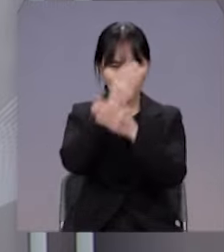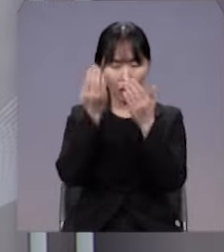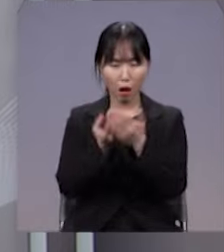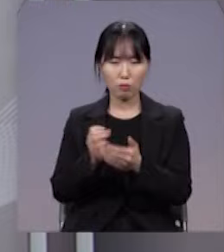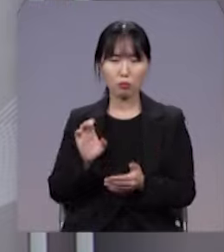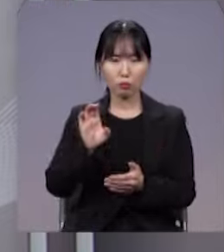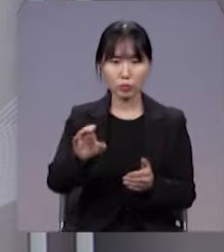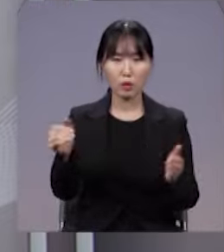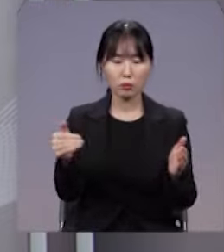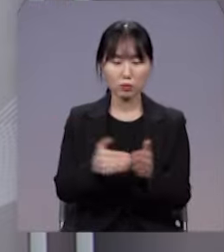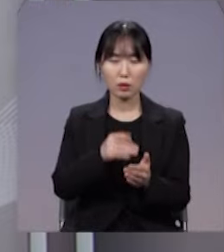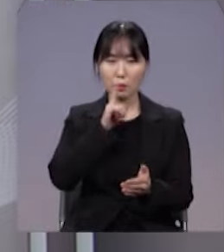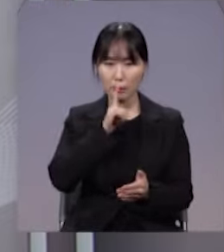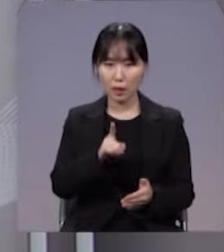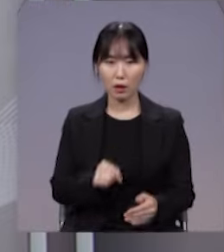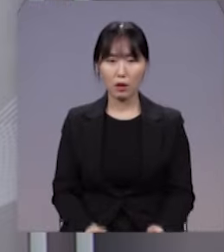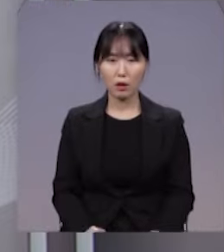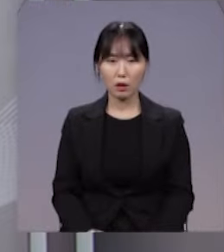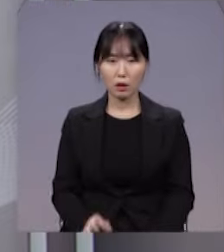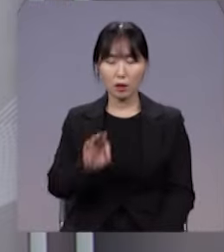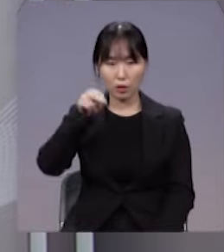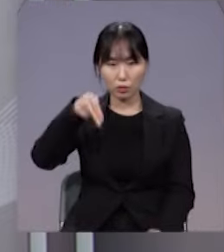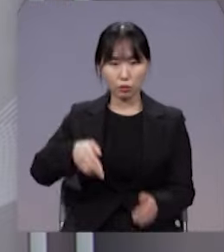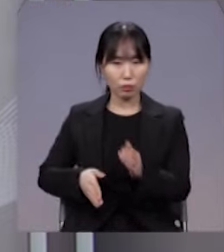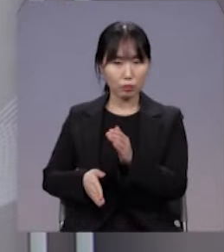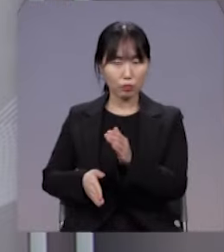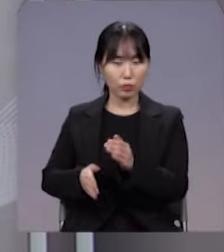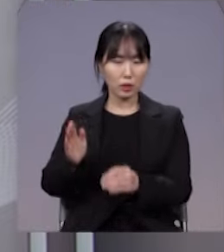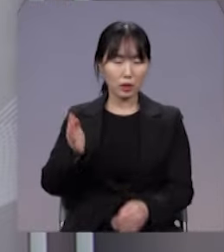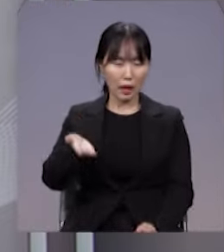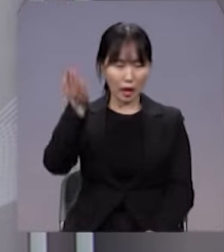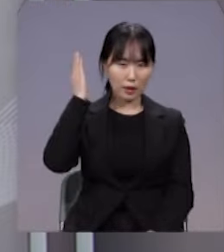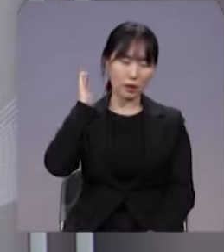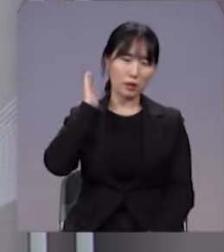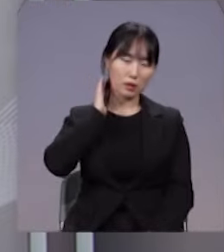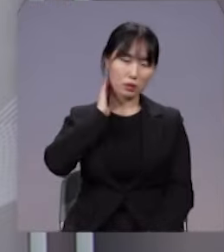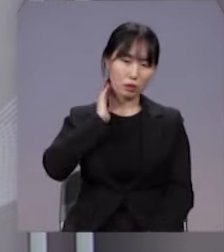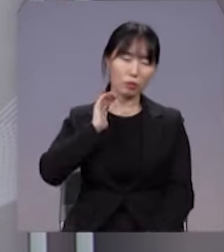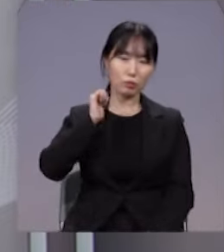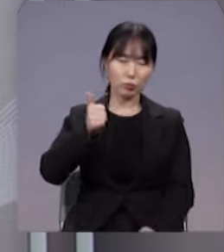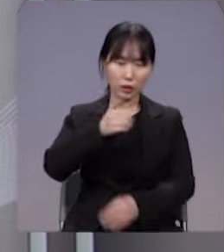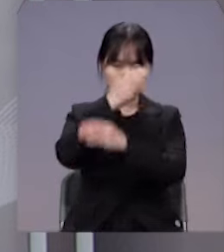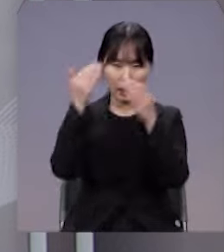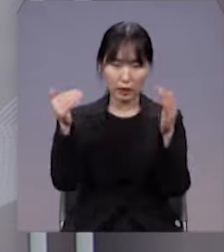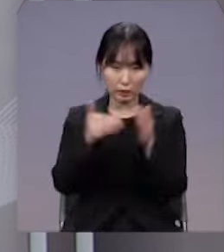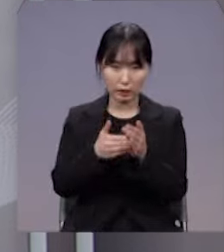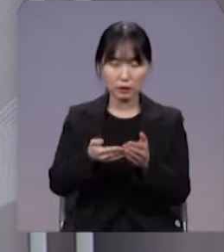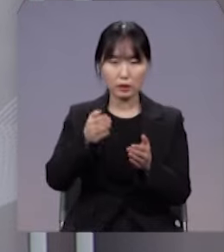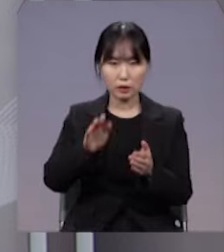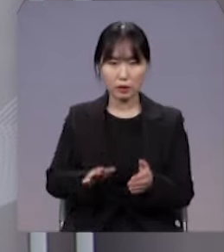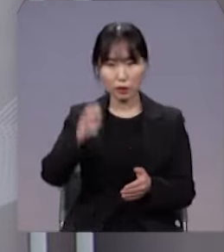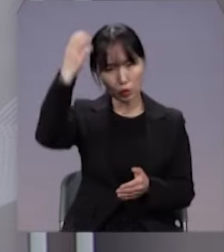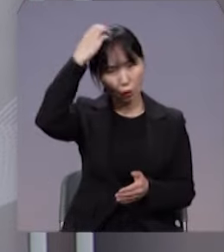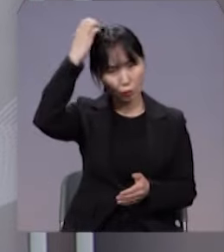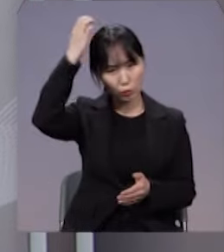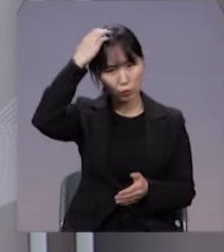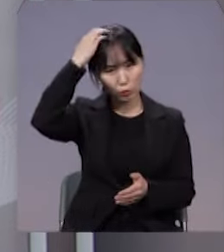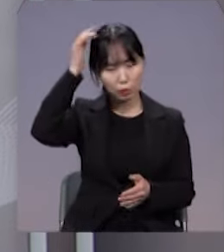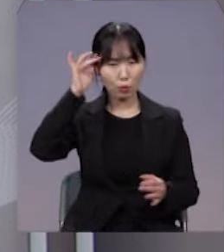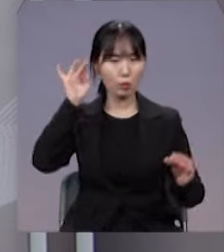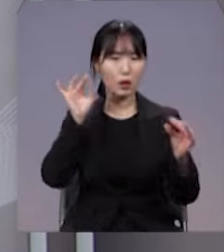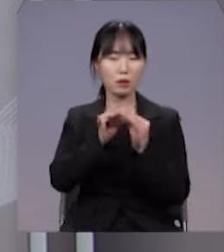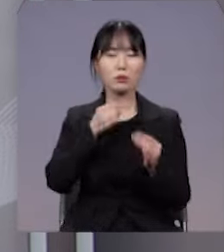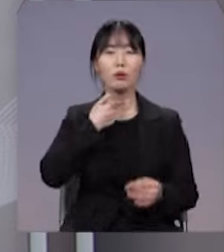지금 유종복 정부에서 몰빵한 것이지 우리 시에서는 정도는 아니었다라는 것을 분명하게